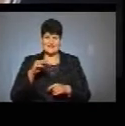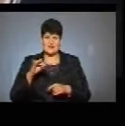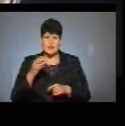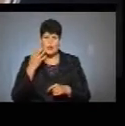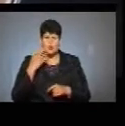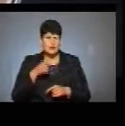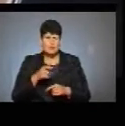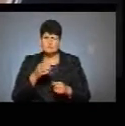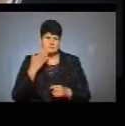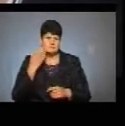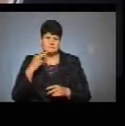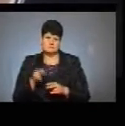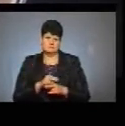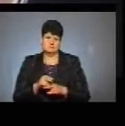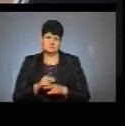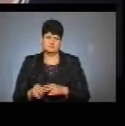можна запросто вилікувати.